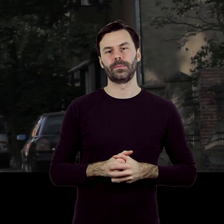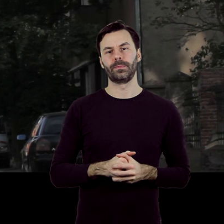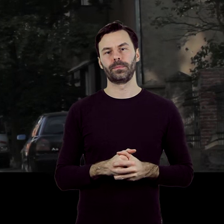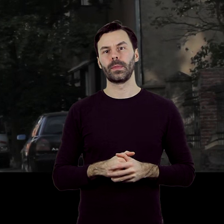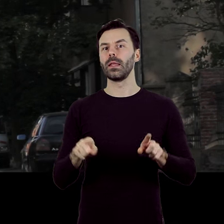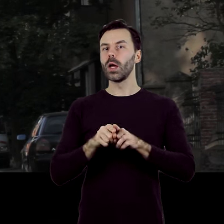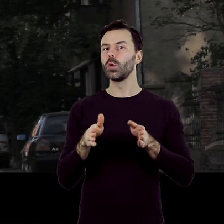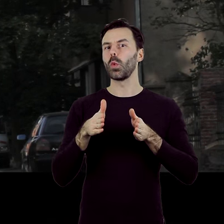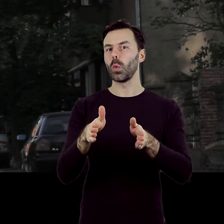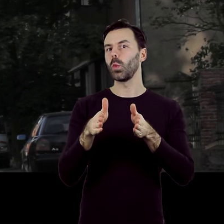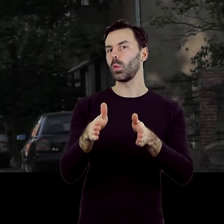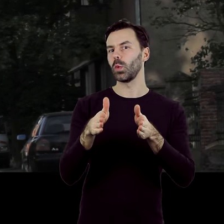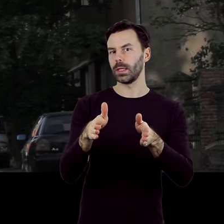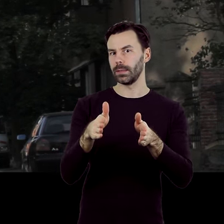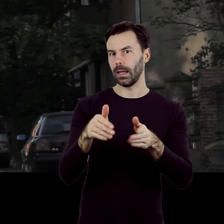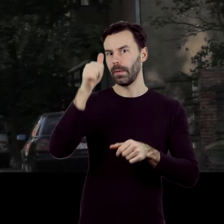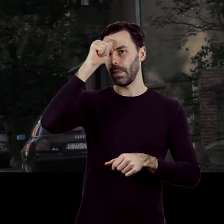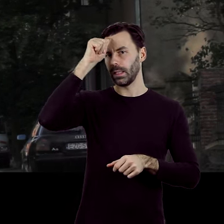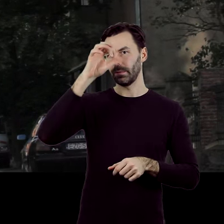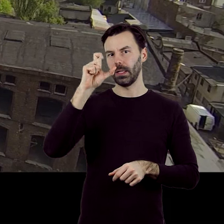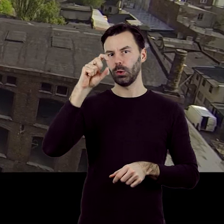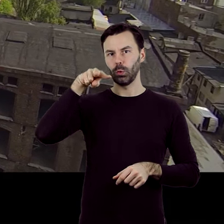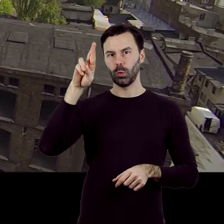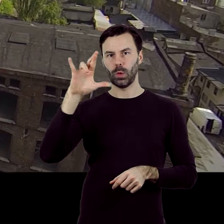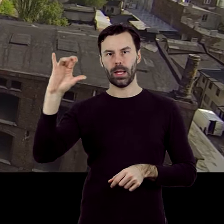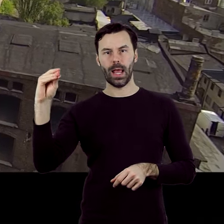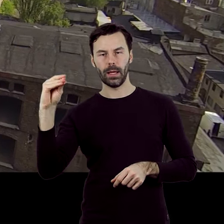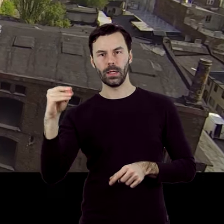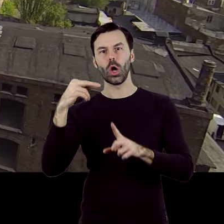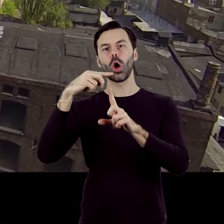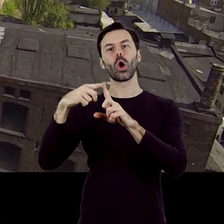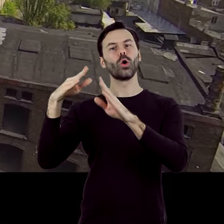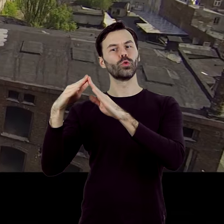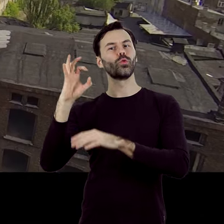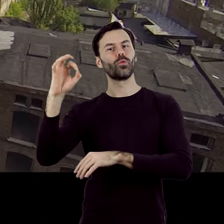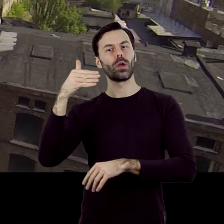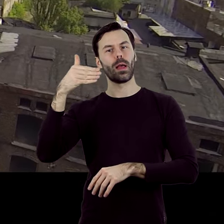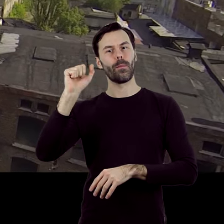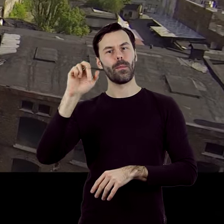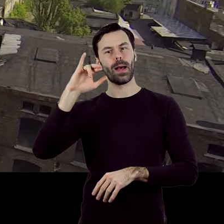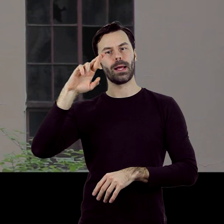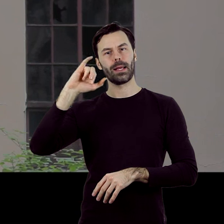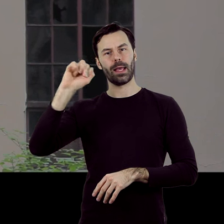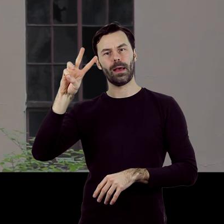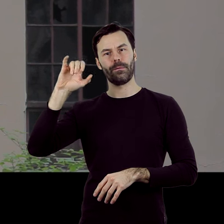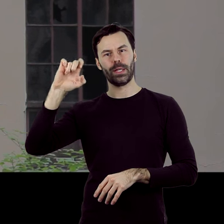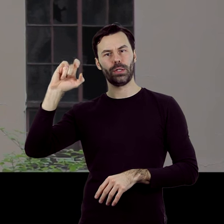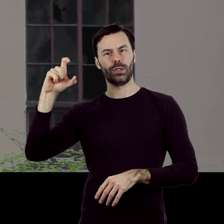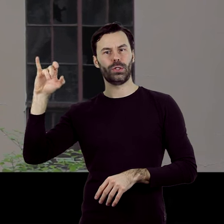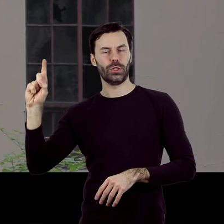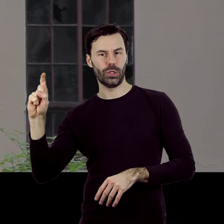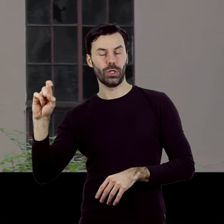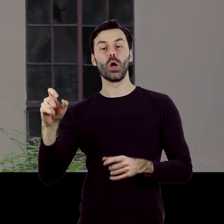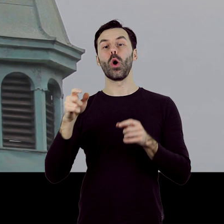Z kolei przy ulicy Podleśnej, obecnej Skłodowskiej Kiri, kościół budują Mariawici. A przy